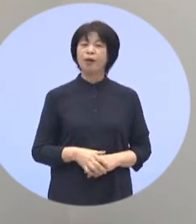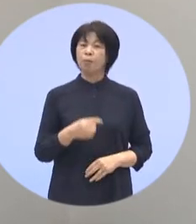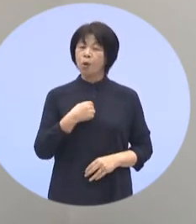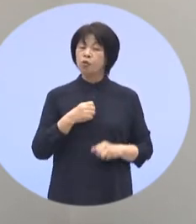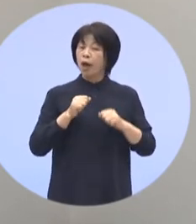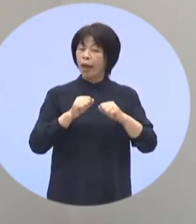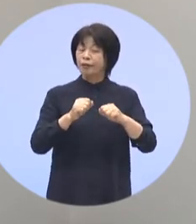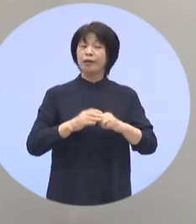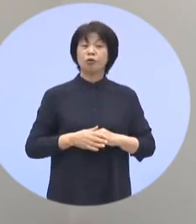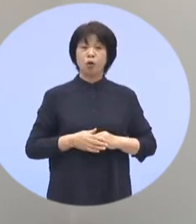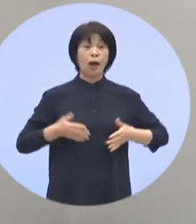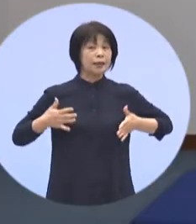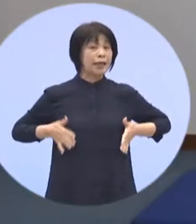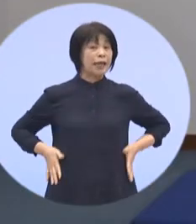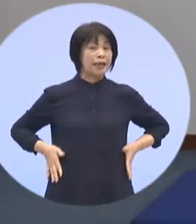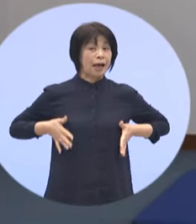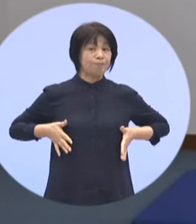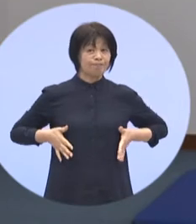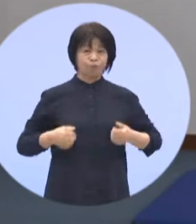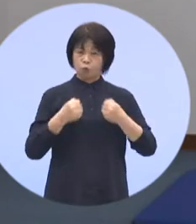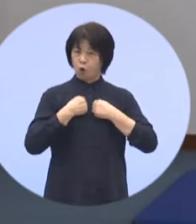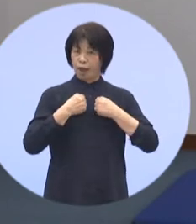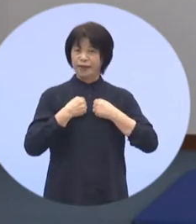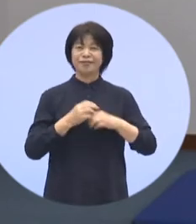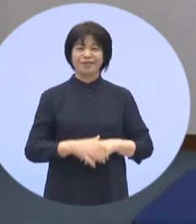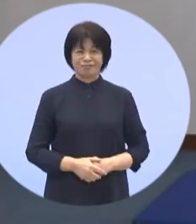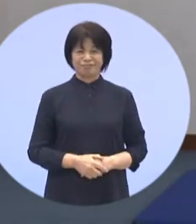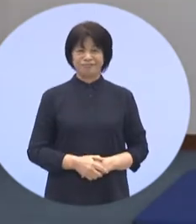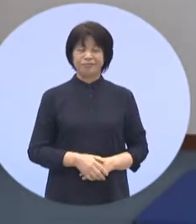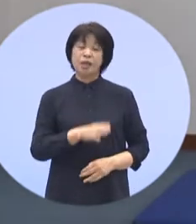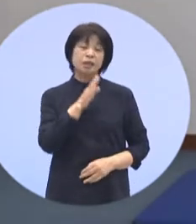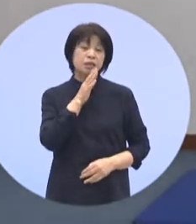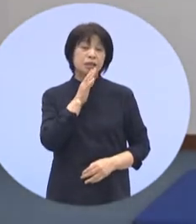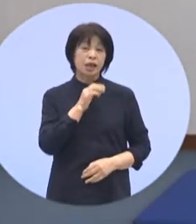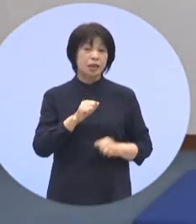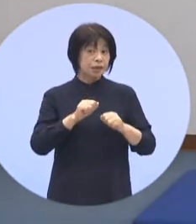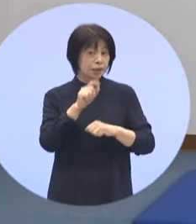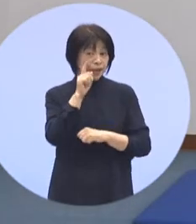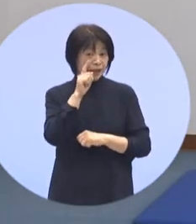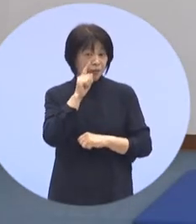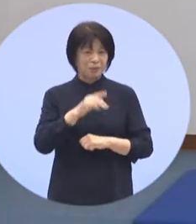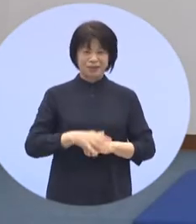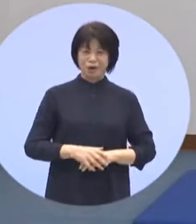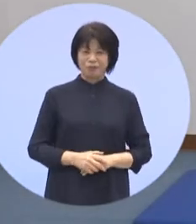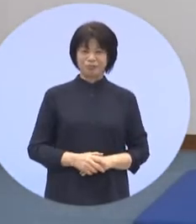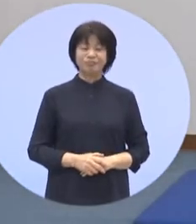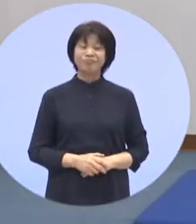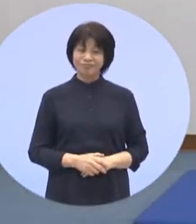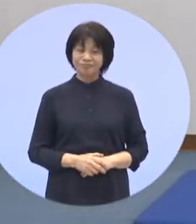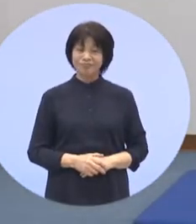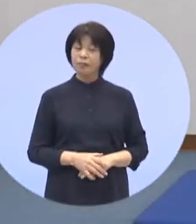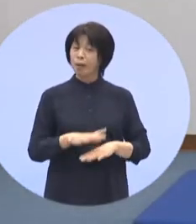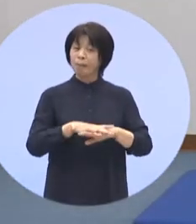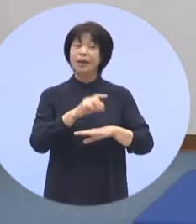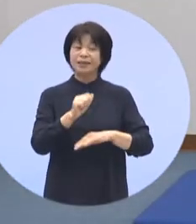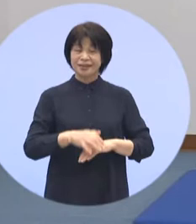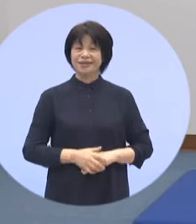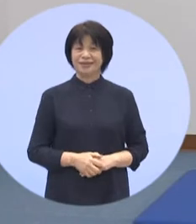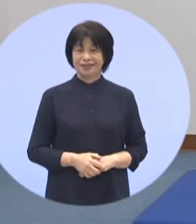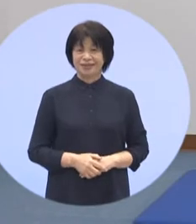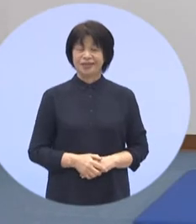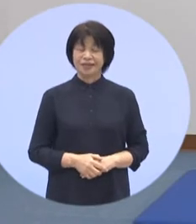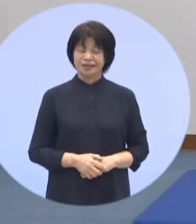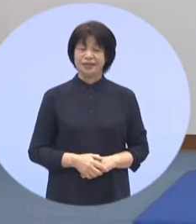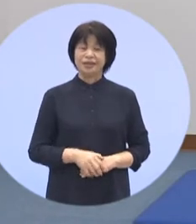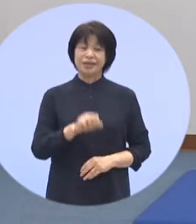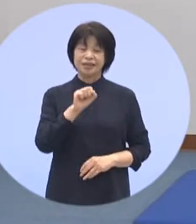ニングは体幹トレーニングです。はい、ではじゃあ実際にやっていきたいと思います。今日やるのはサ